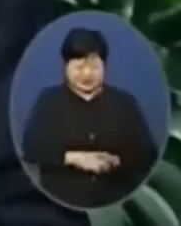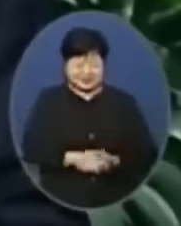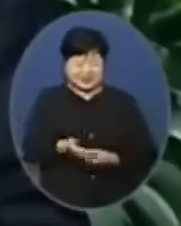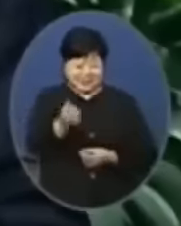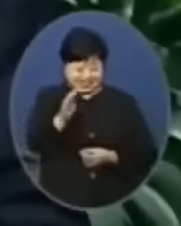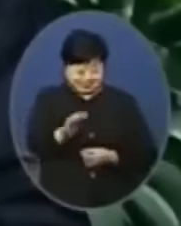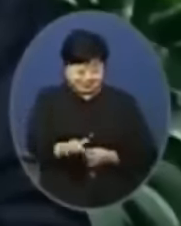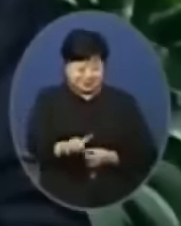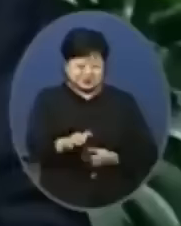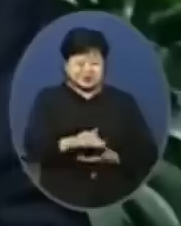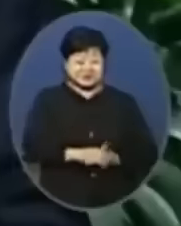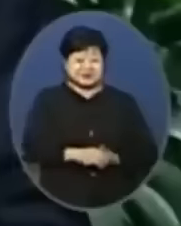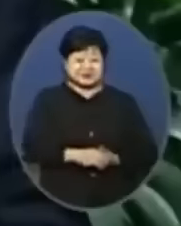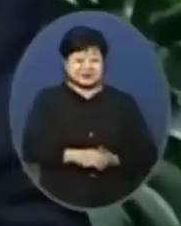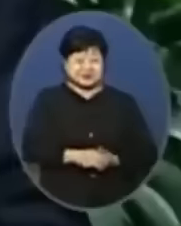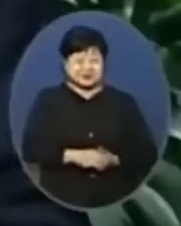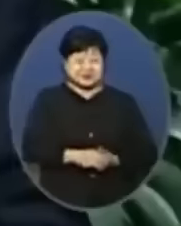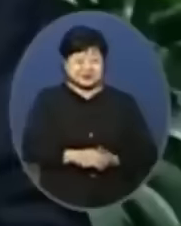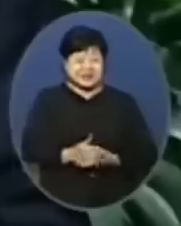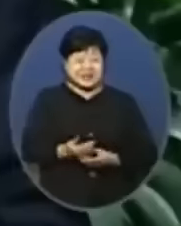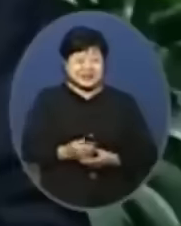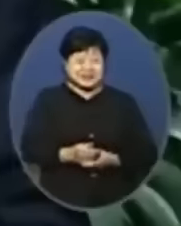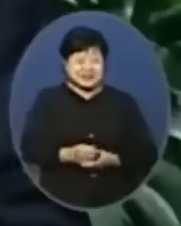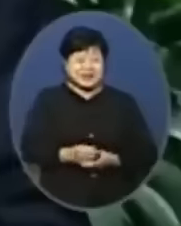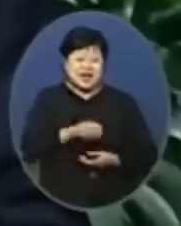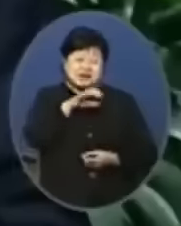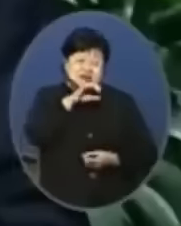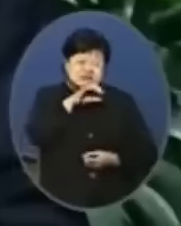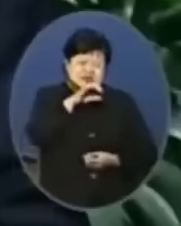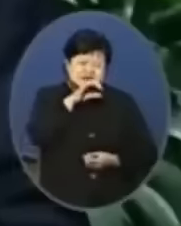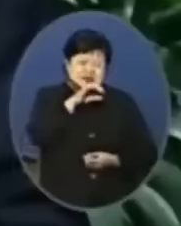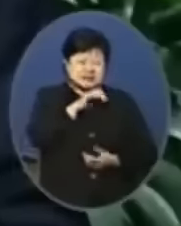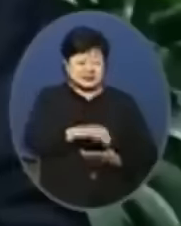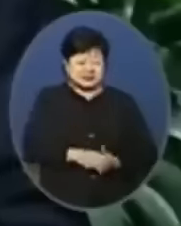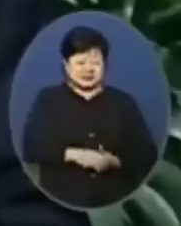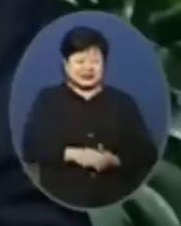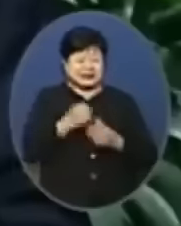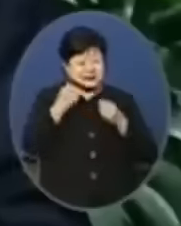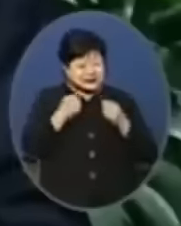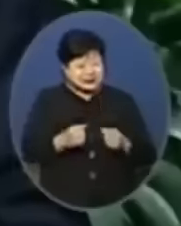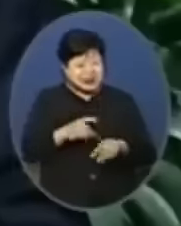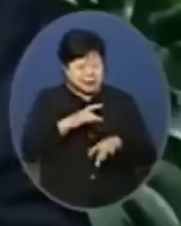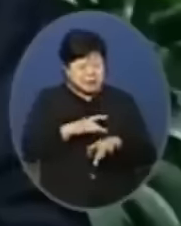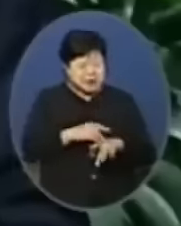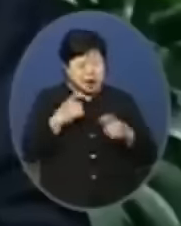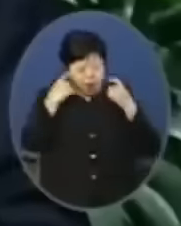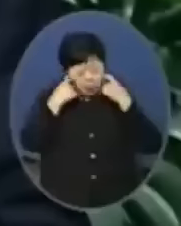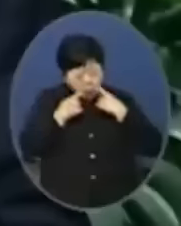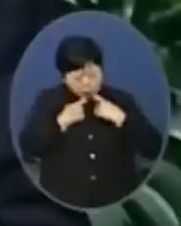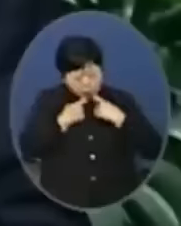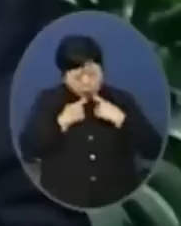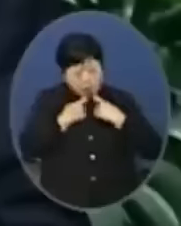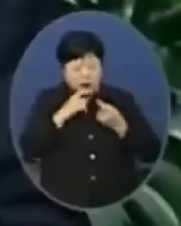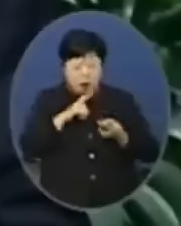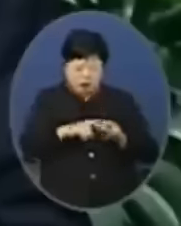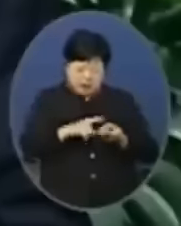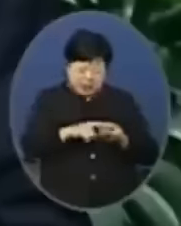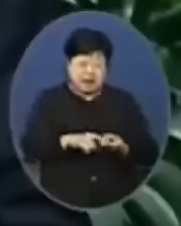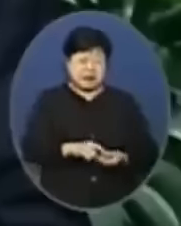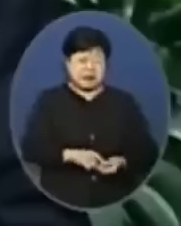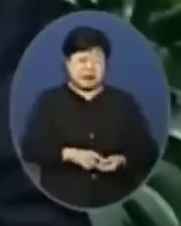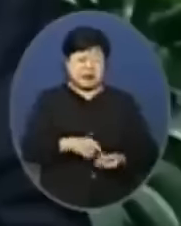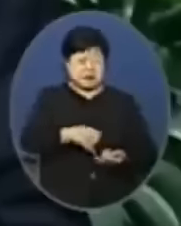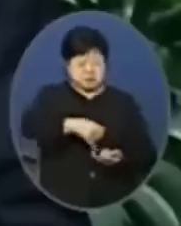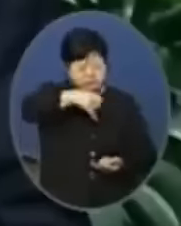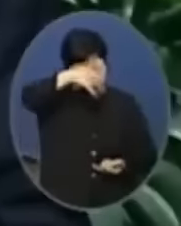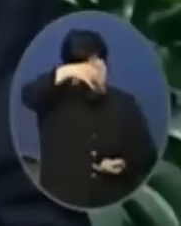그런데 거기에다가 날 원망과 불평과 탄식을 하고 살면은 마른 뼈다귀가 그렇지 않아도 마른 뼈다귀인데